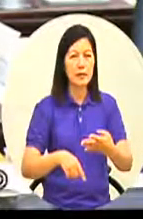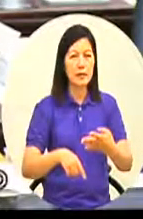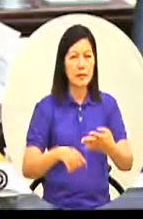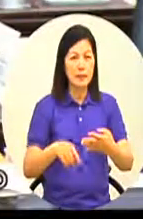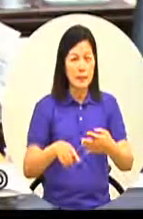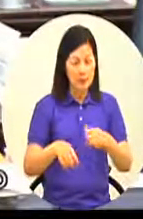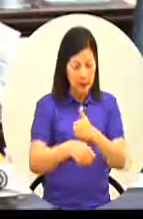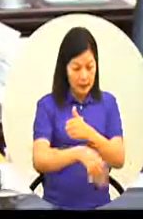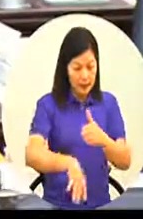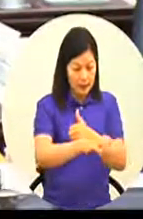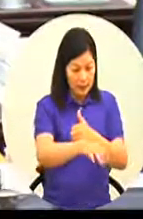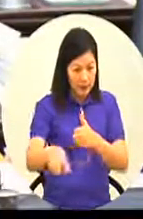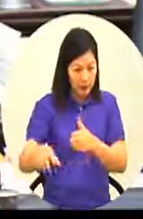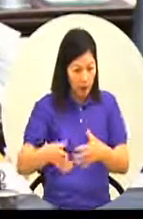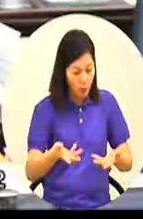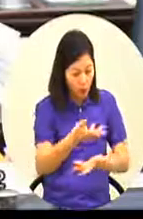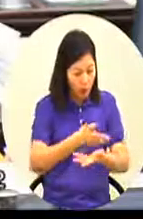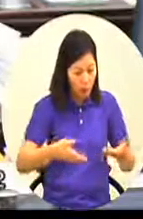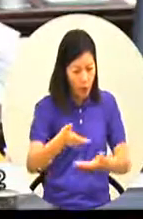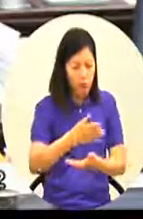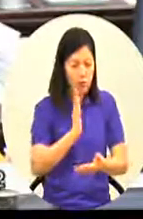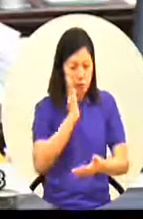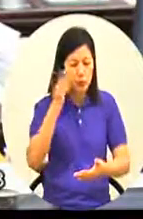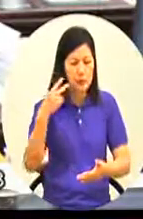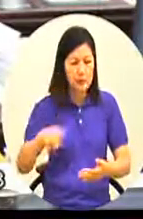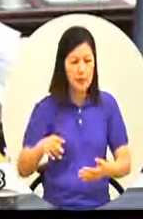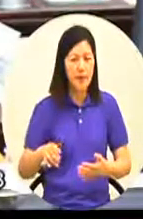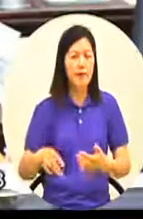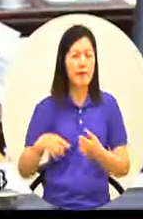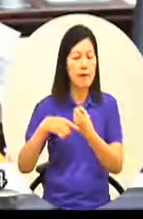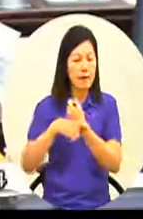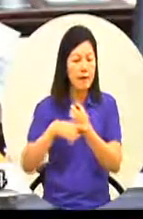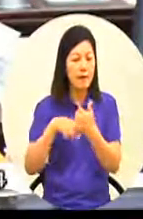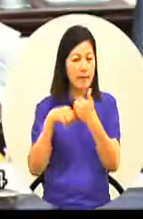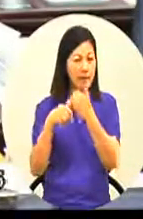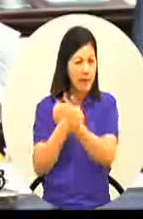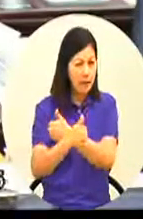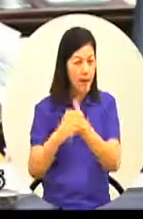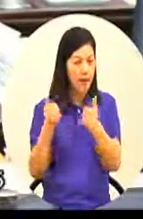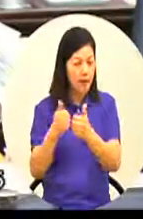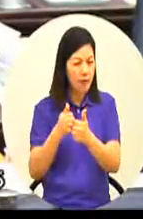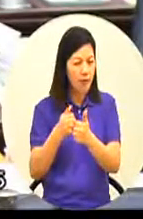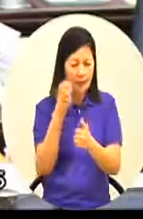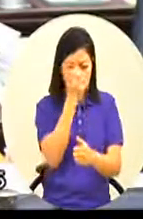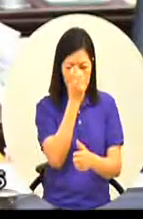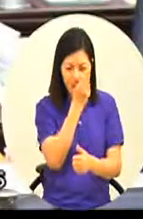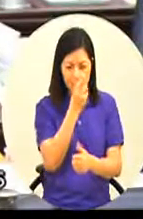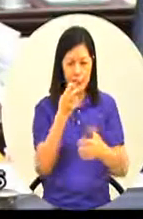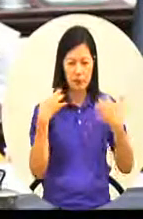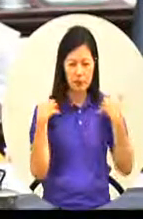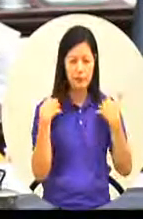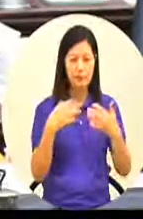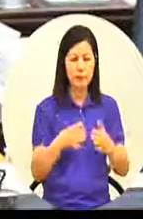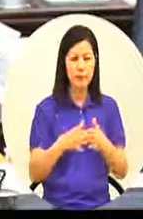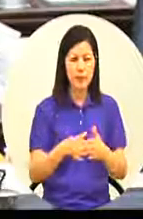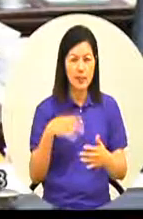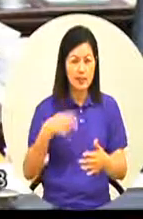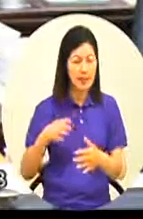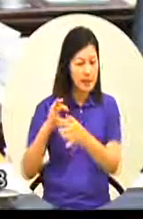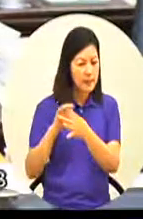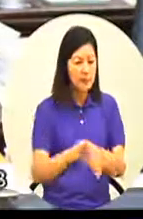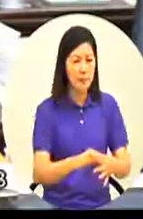局处做好更好的沟通，然后有研考会这边来做一个监督的执行，这样子可能我们在持续走这个